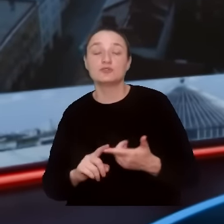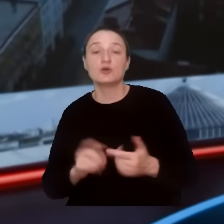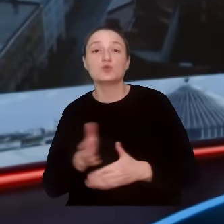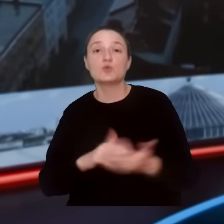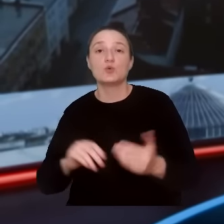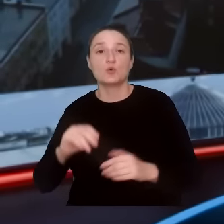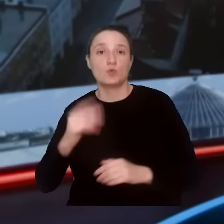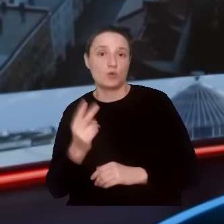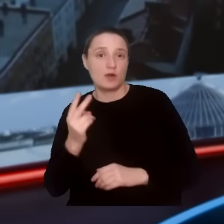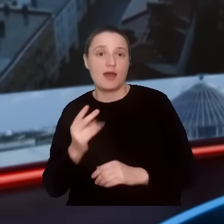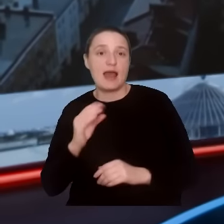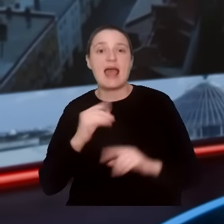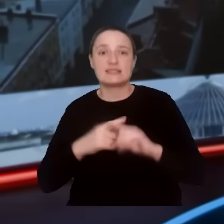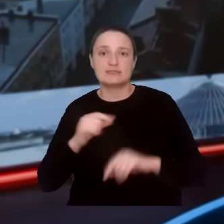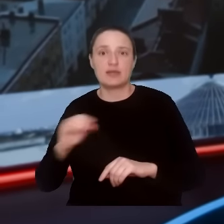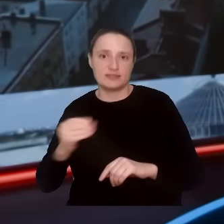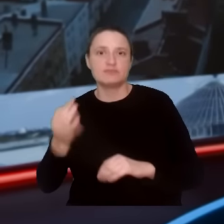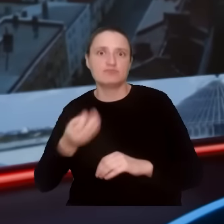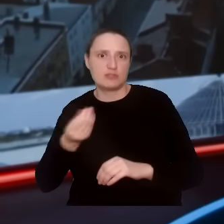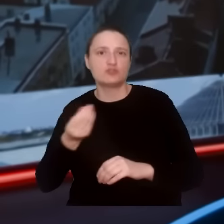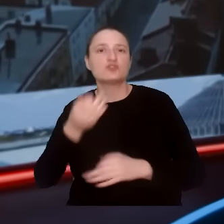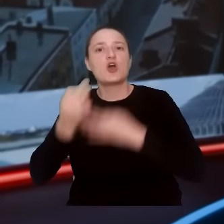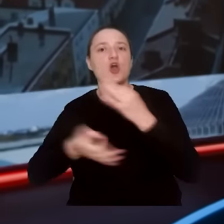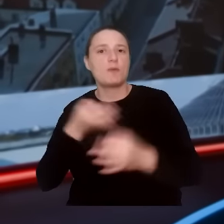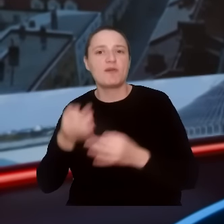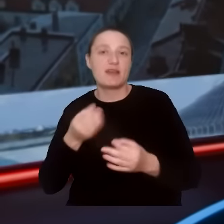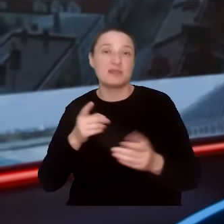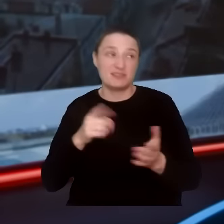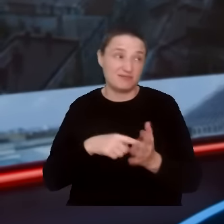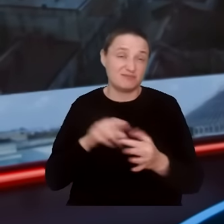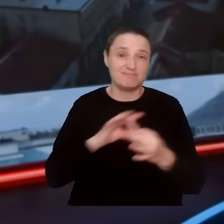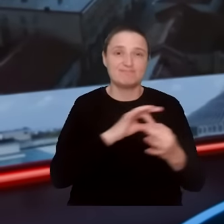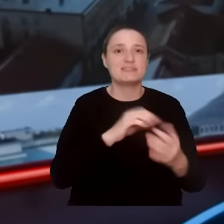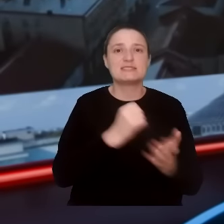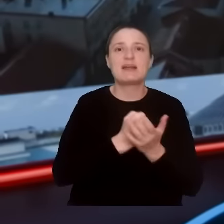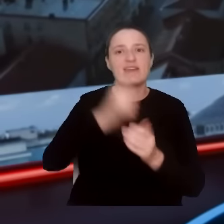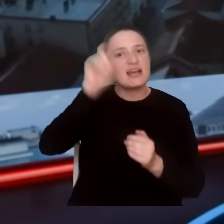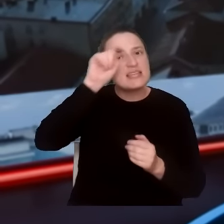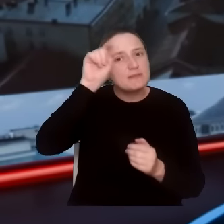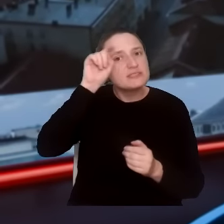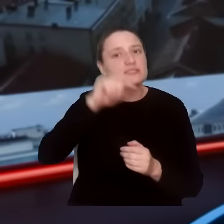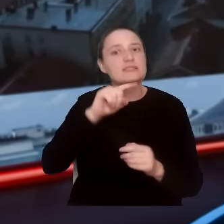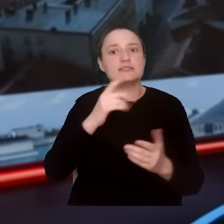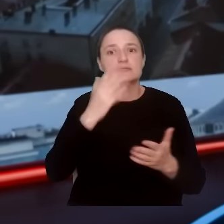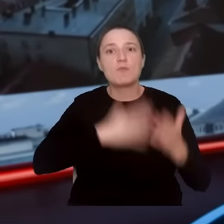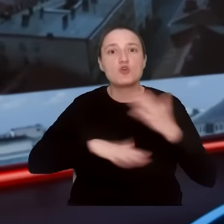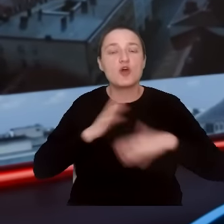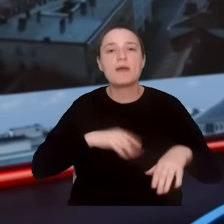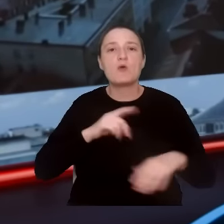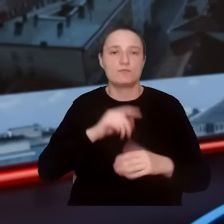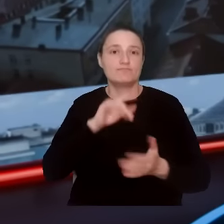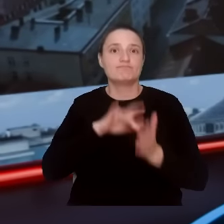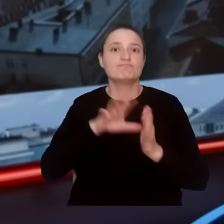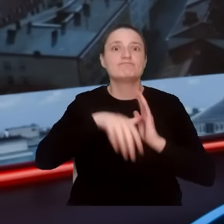będzie to jednak efekt działań koalicji 13 grudnia, a Niemców. Tak bardzo spodobały im się unikatowe przedmioty z zamków Malborku, że podczas